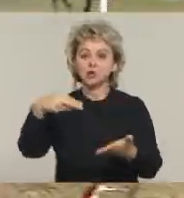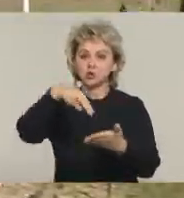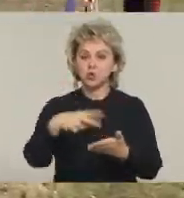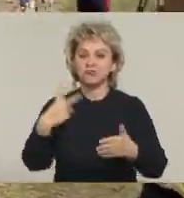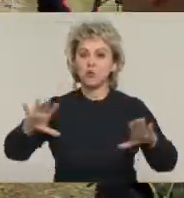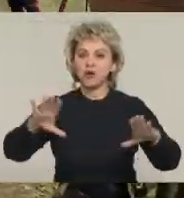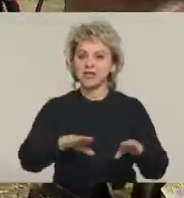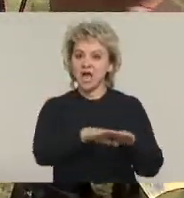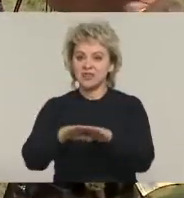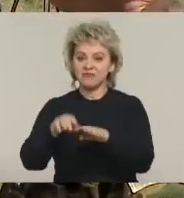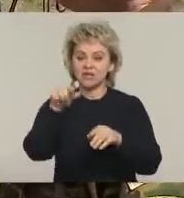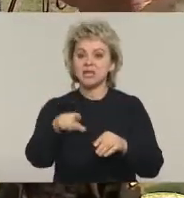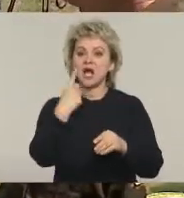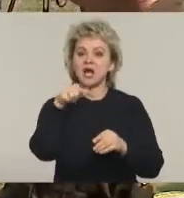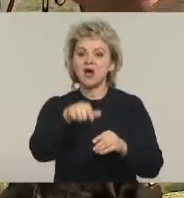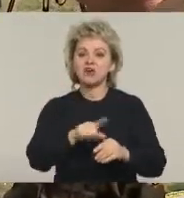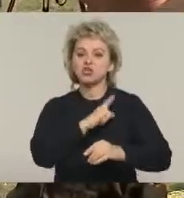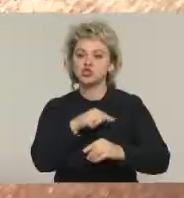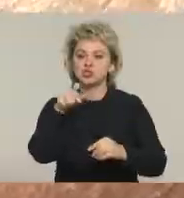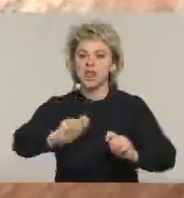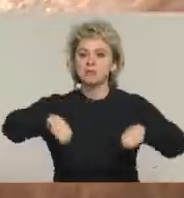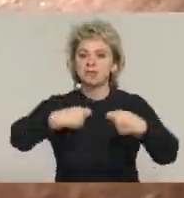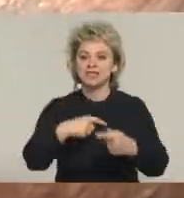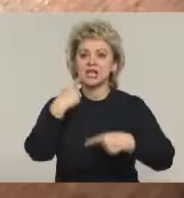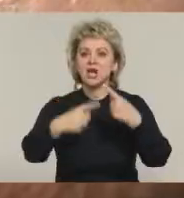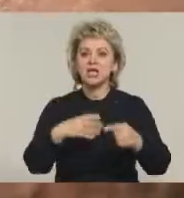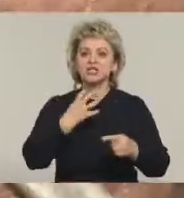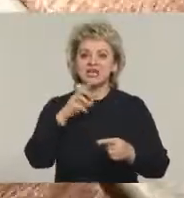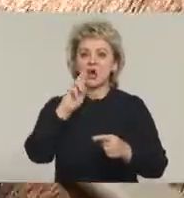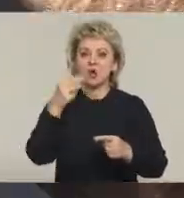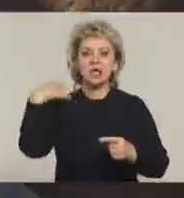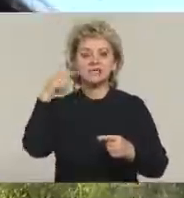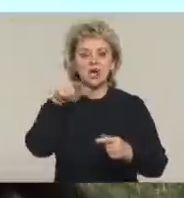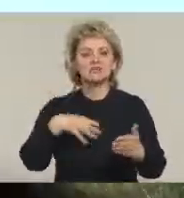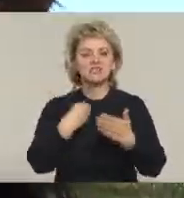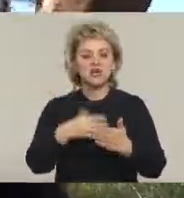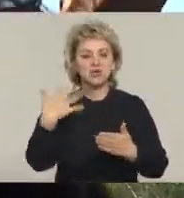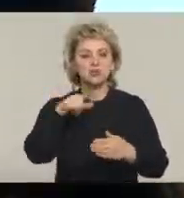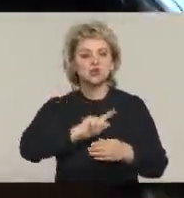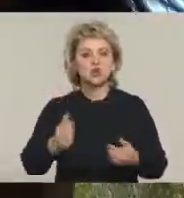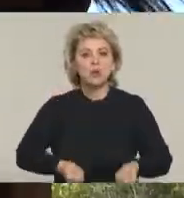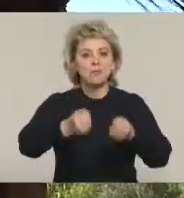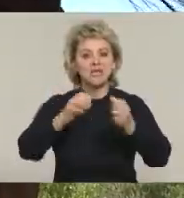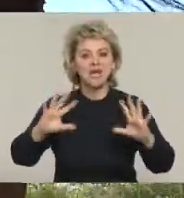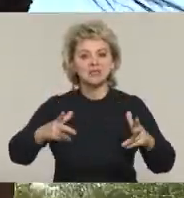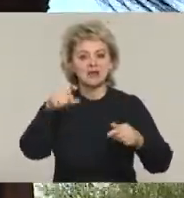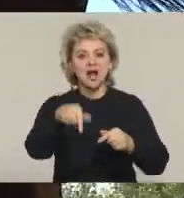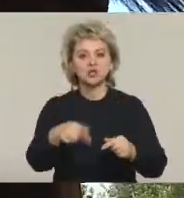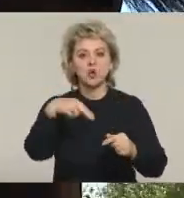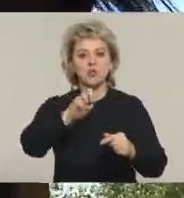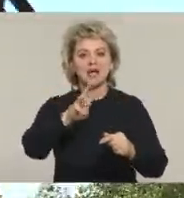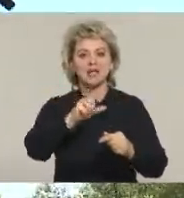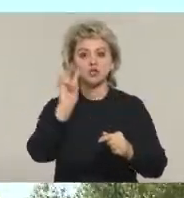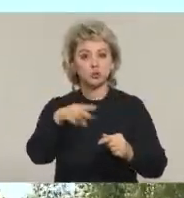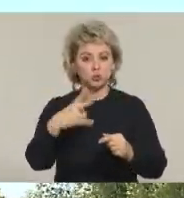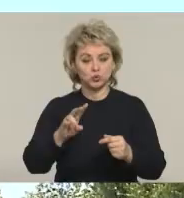двух конях одновременно. Говорит, недюжинная сила передалась от деда-казака. Тому свои 50, чтобы поднять трактор, домкрат был не